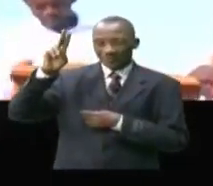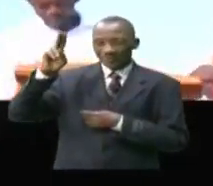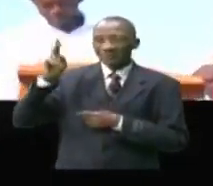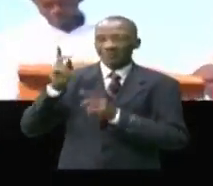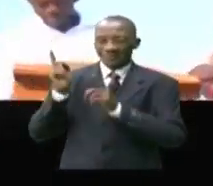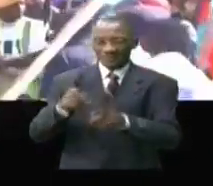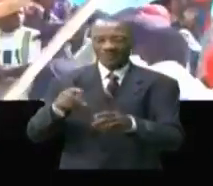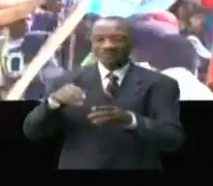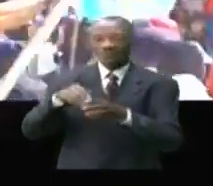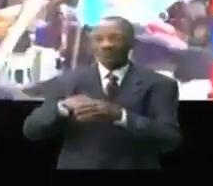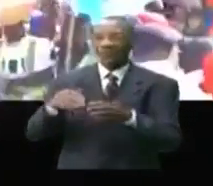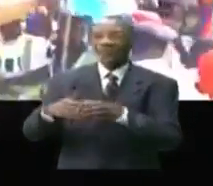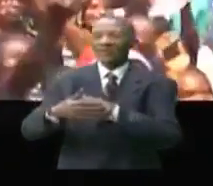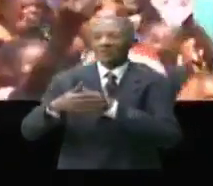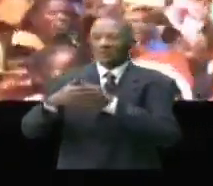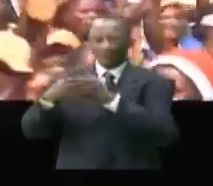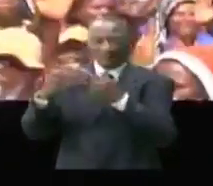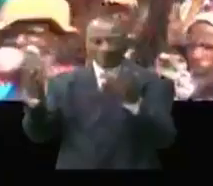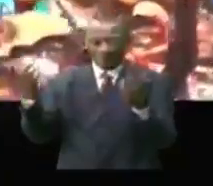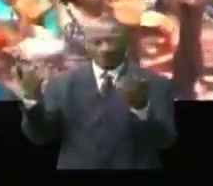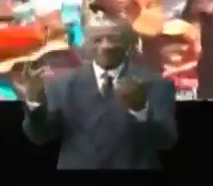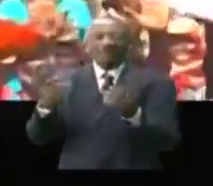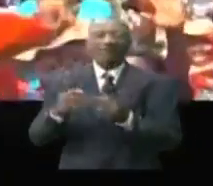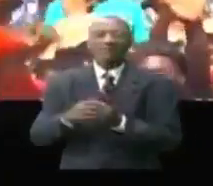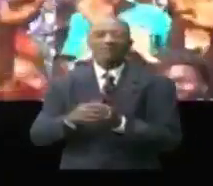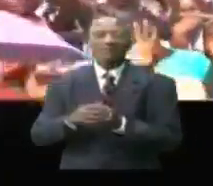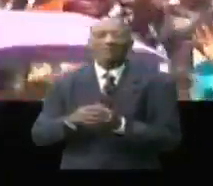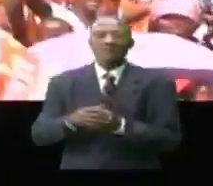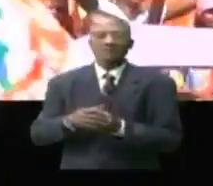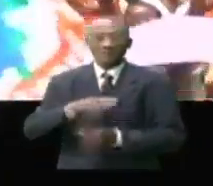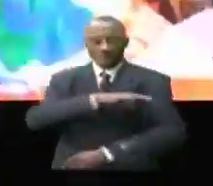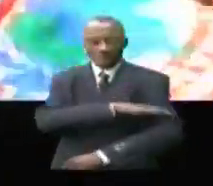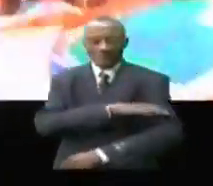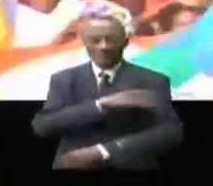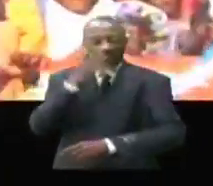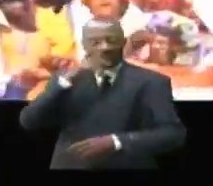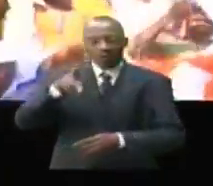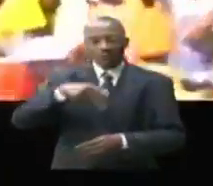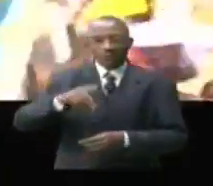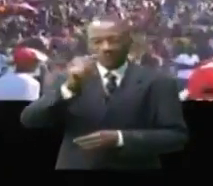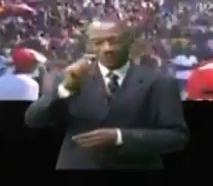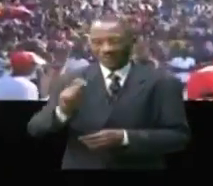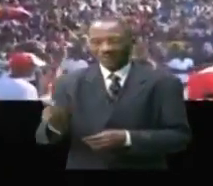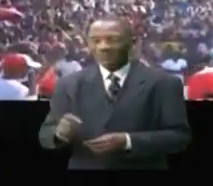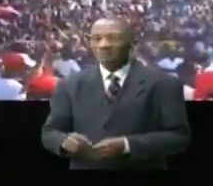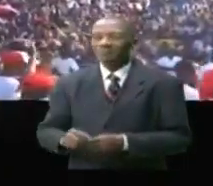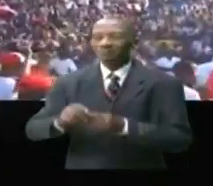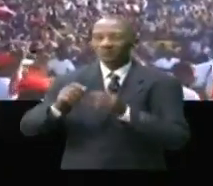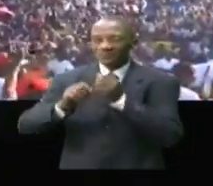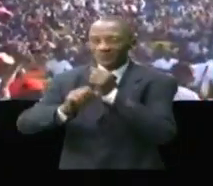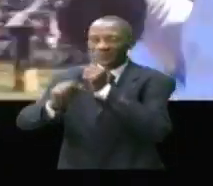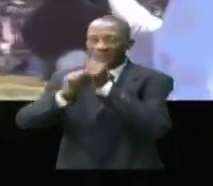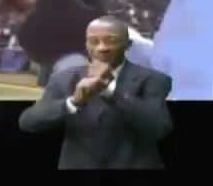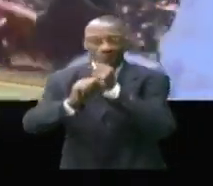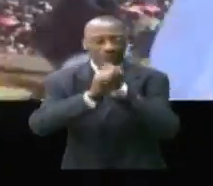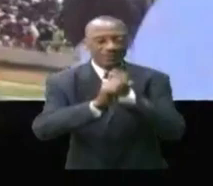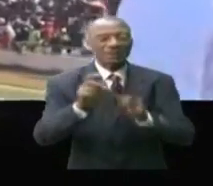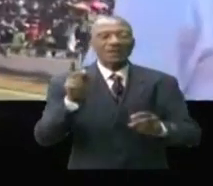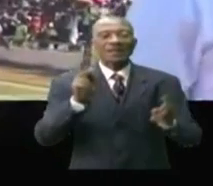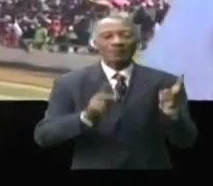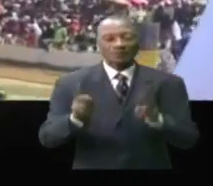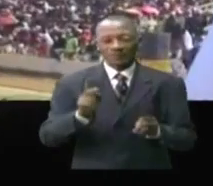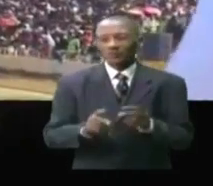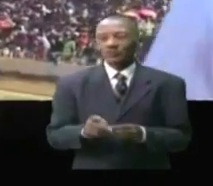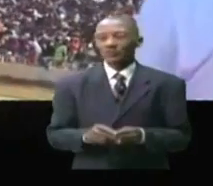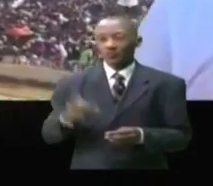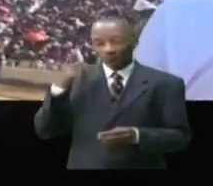présent. Après la mise en place, Christian Kitungwa Muteba, secrétaire exécutif provincial de l'Union sacrée de la nation, à Tanganyika